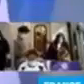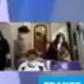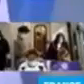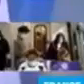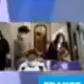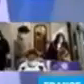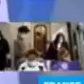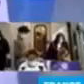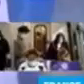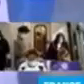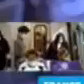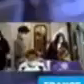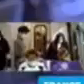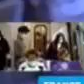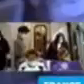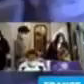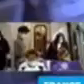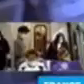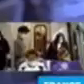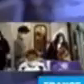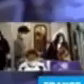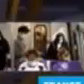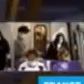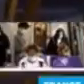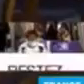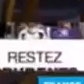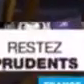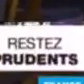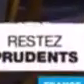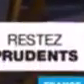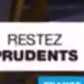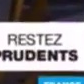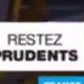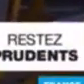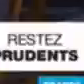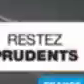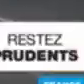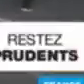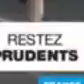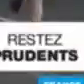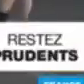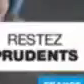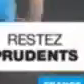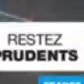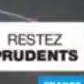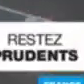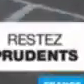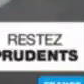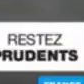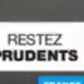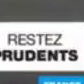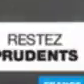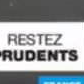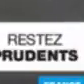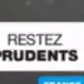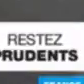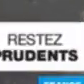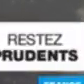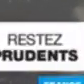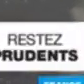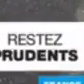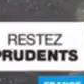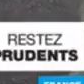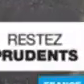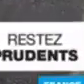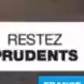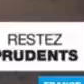globalement épargnés par les complications liées au Covid-19, mais les enfants, dans de rares cas, peuvent être hospitalisés ou finir